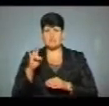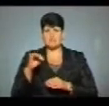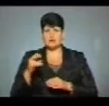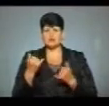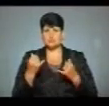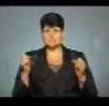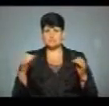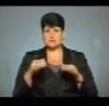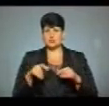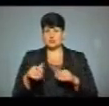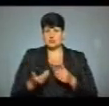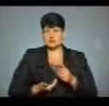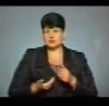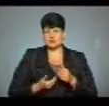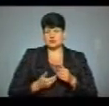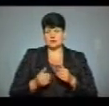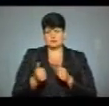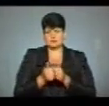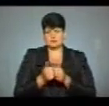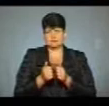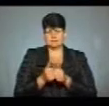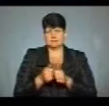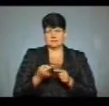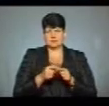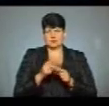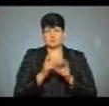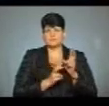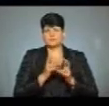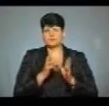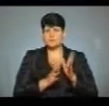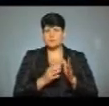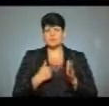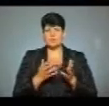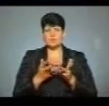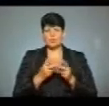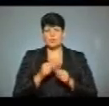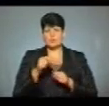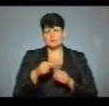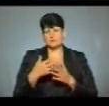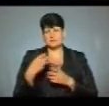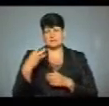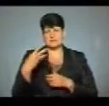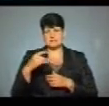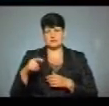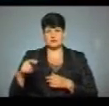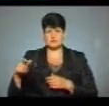люди, які проживають у мікрорайоні, прилеглому до цього підприємства. Ми нарахували тут понад 30